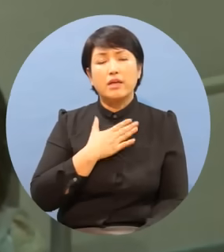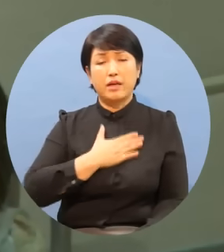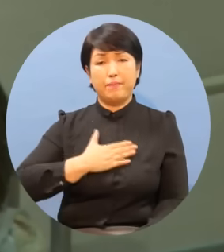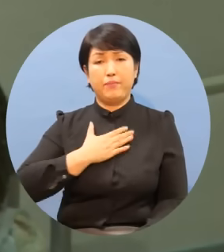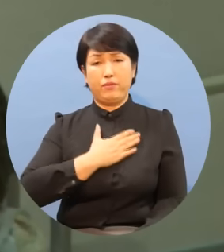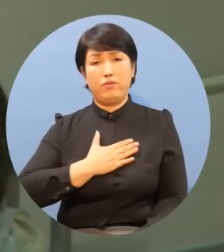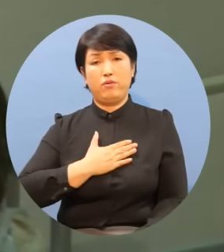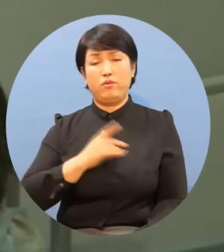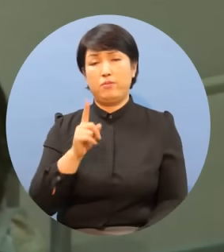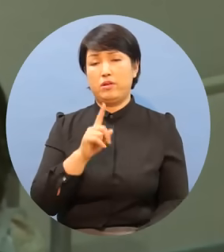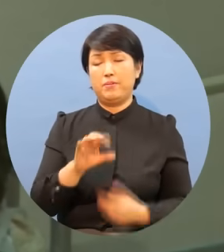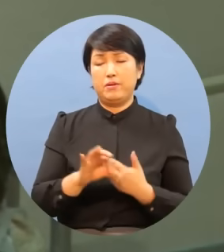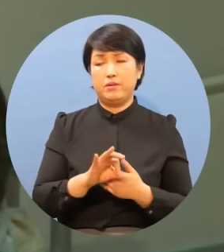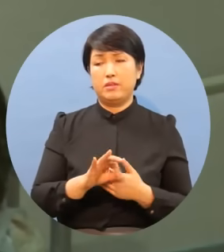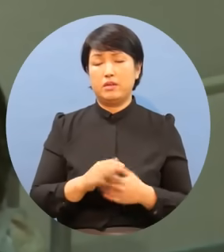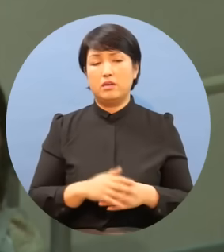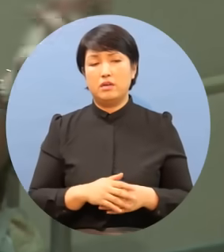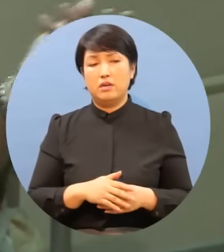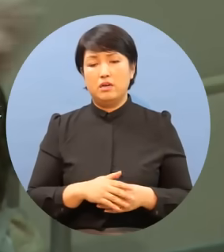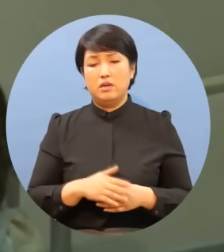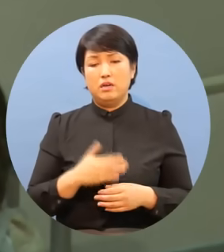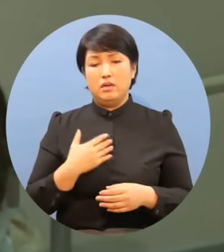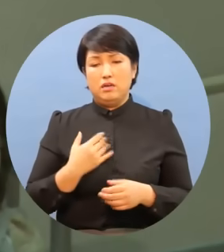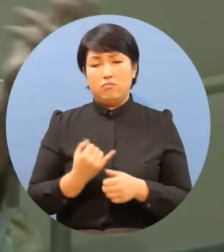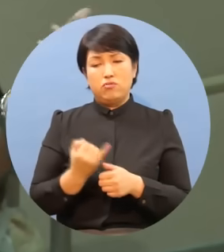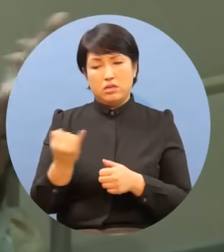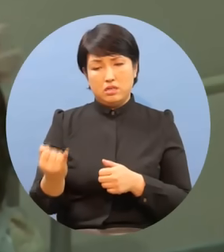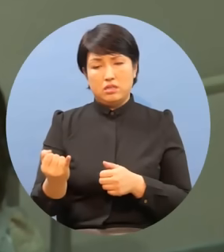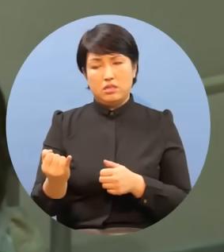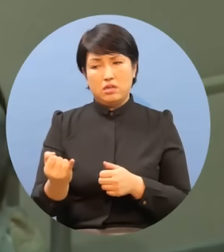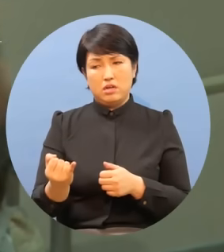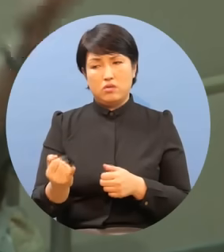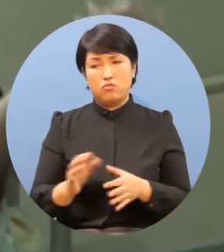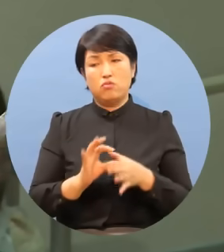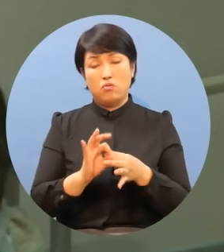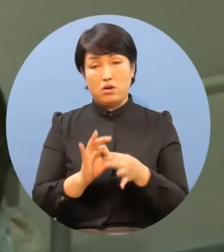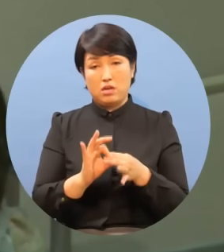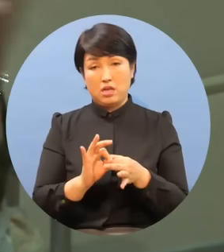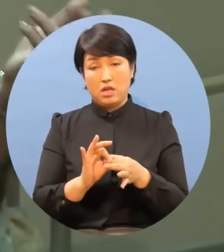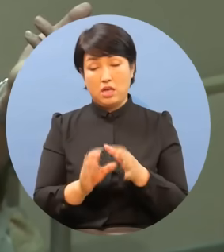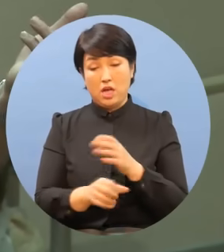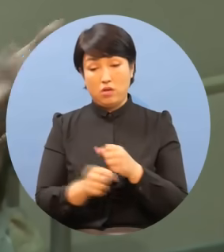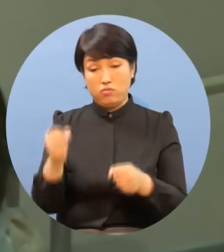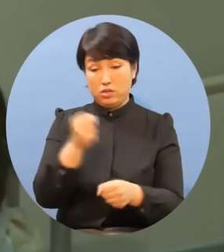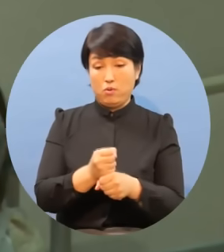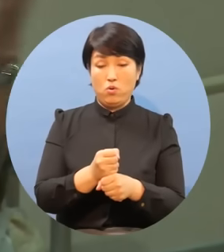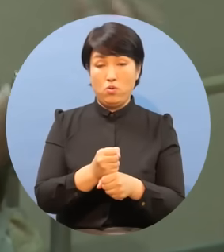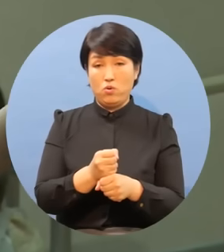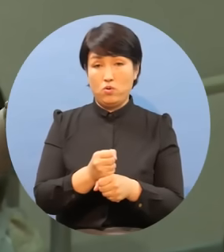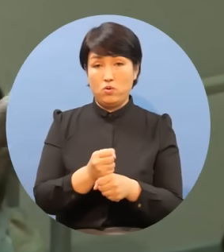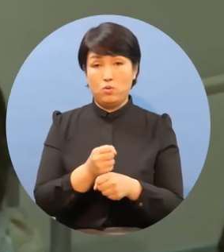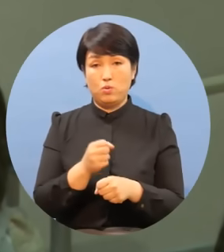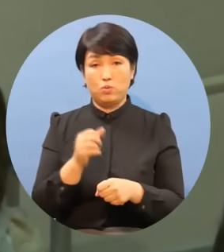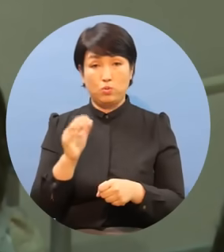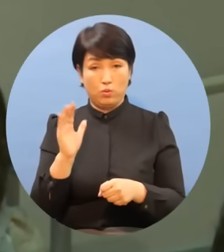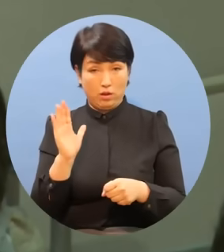감정은 그 집사람하고 어떤 관계 자체가 좀 회복이 돼서 서로서로